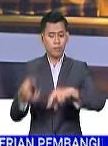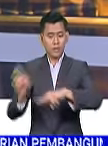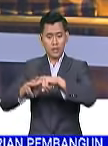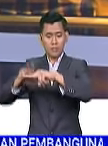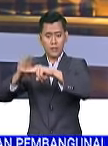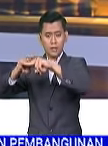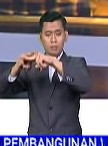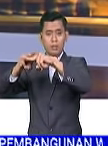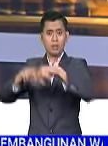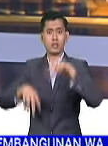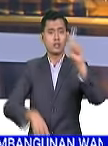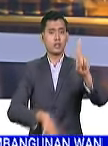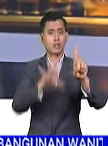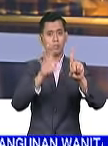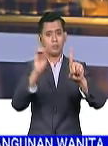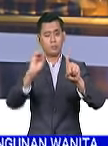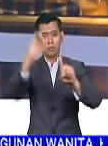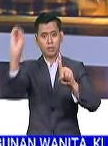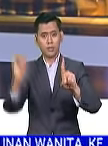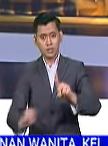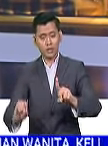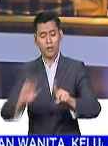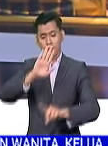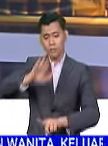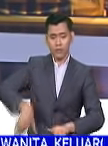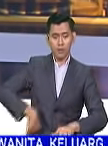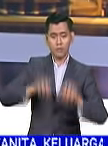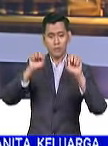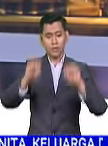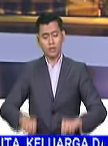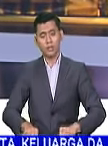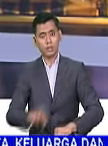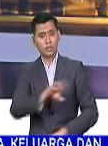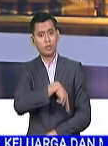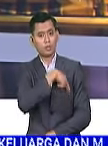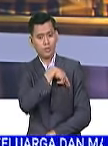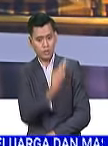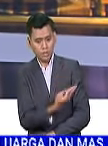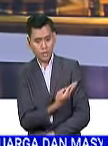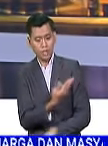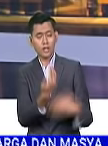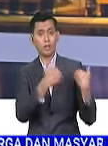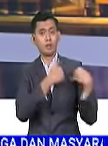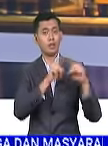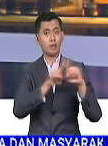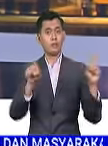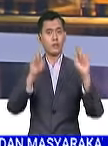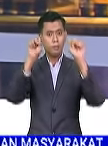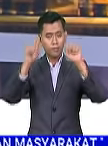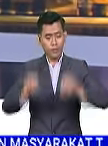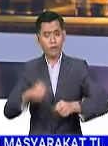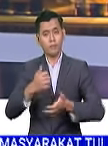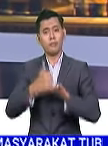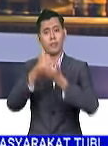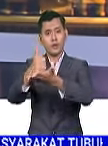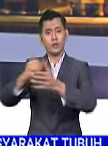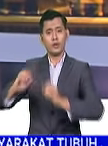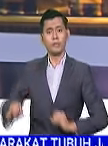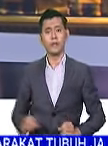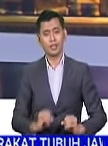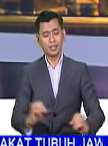sehingga 150%. Walaupun belum boleh menampung angka kerugian yang ditanggung, setidak-tidaknya berupaya membantu kos